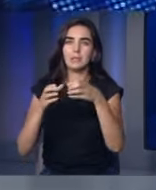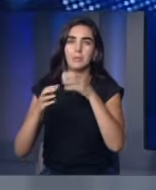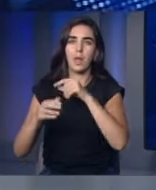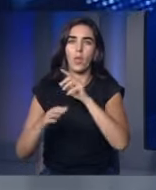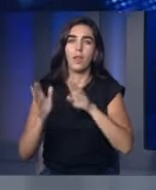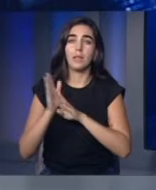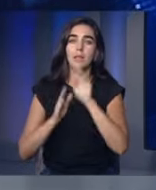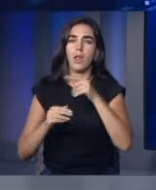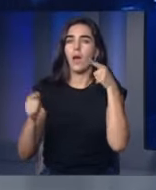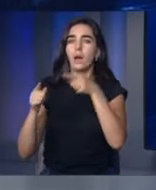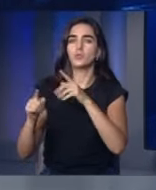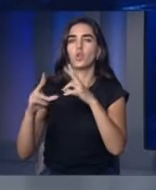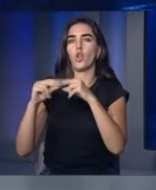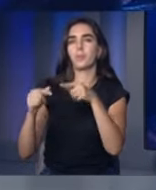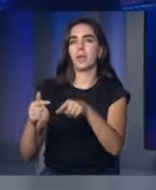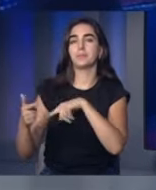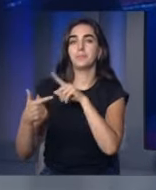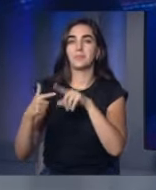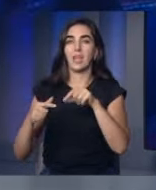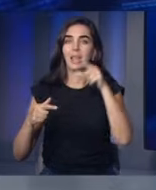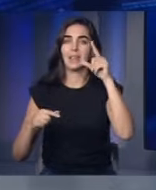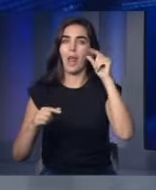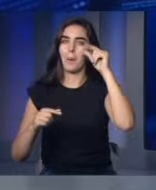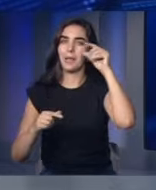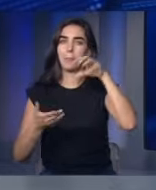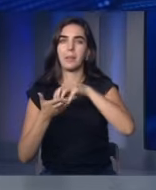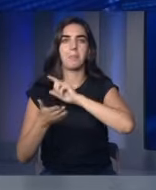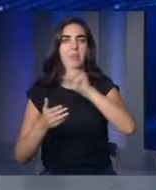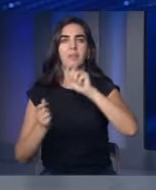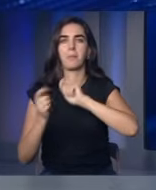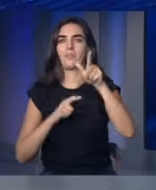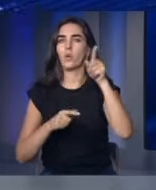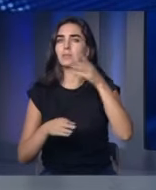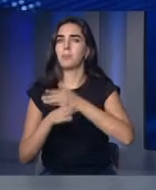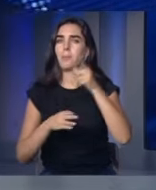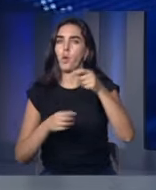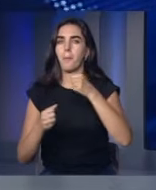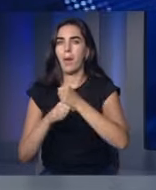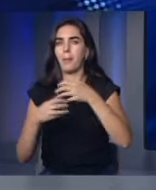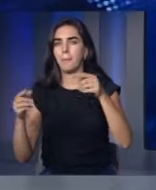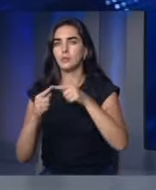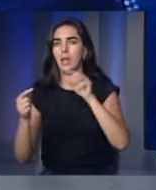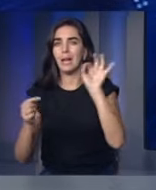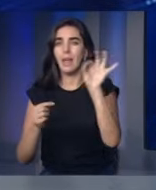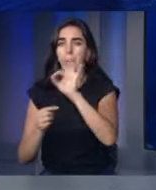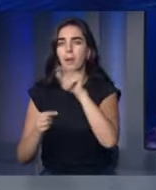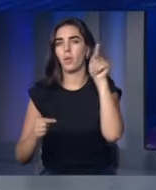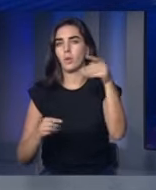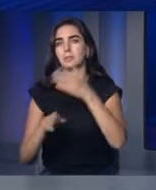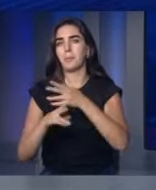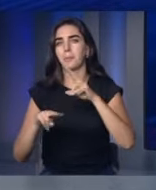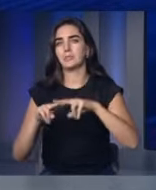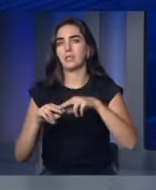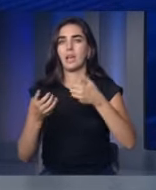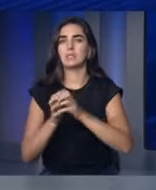البلدة وتصاعد درجات الأهبة في لبنان. تل أبيب ترفض نفي المقاومة لما حصل في المجدل وتصر